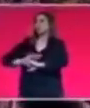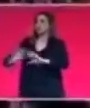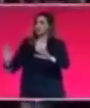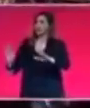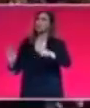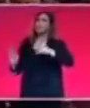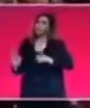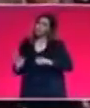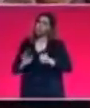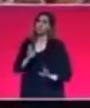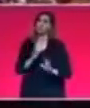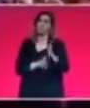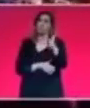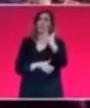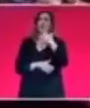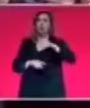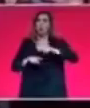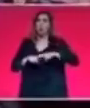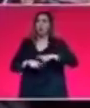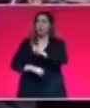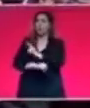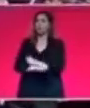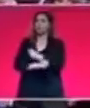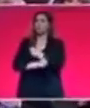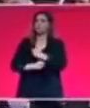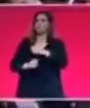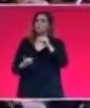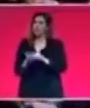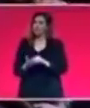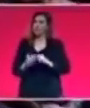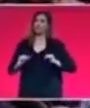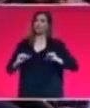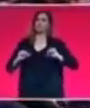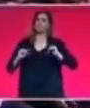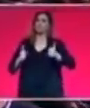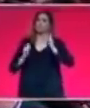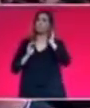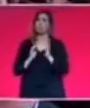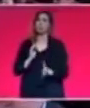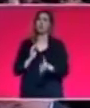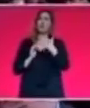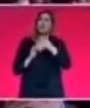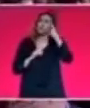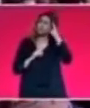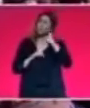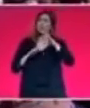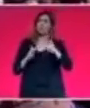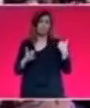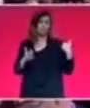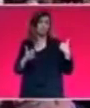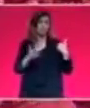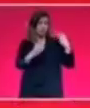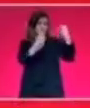σταδιακά την κυριαρχία μας και την πολιτική πρωτοβουλία, γιατί γνωρίζουμε ότι τίποτα δεν ήταν